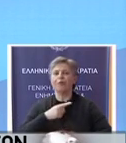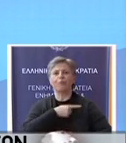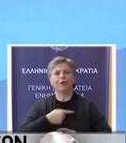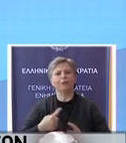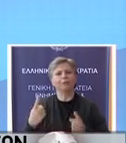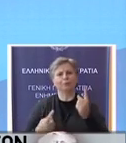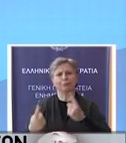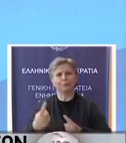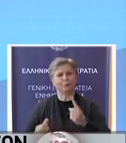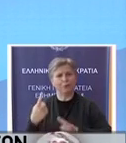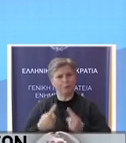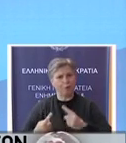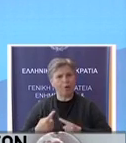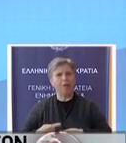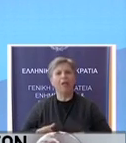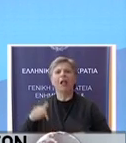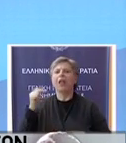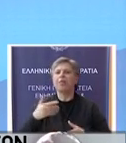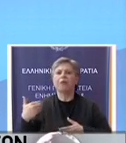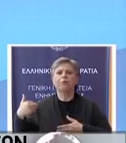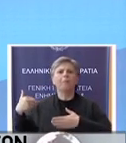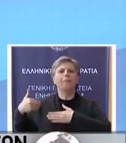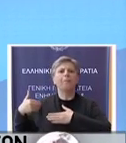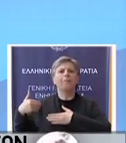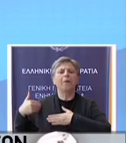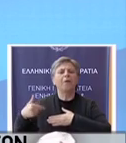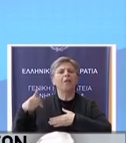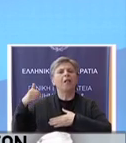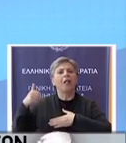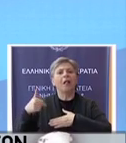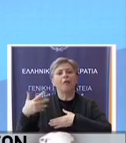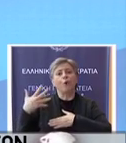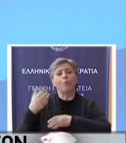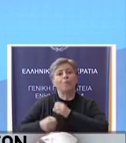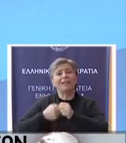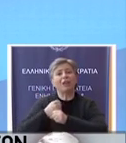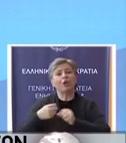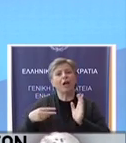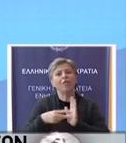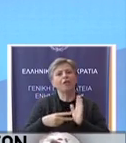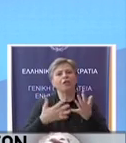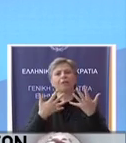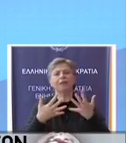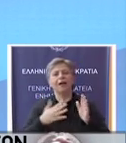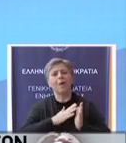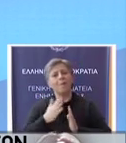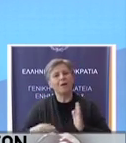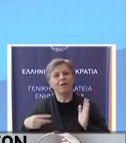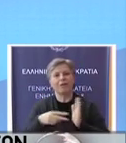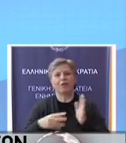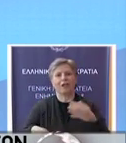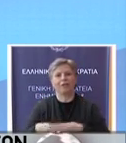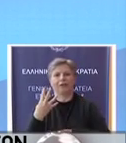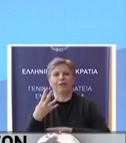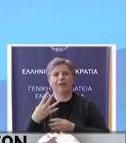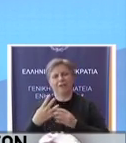σχέση δηλαδή με την απομόνωση που βίωσε η χώρα μας την περίοδο της καταστροφικής πενταετίας 2010-2014. Σε